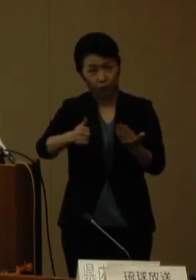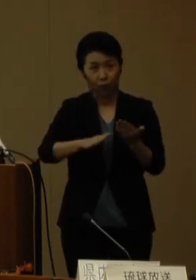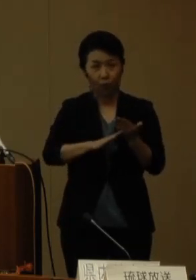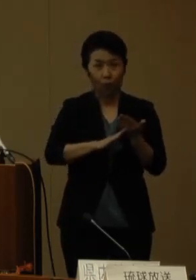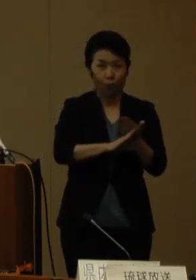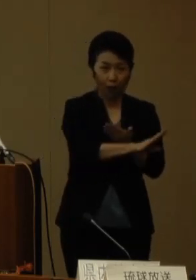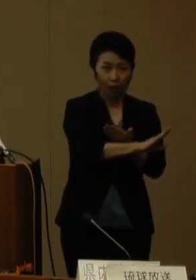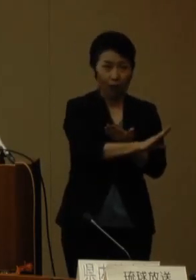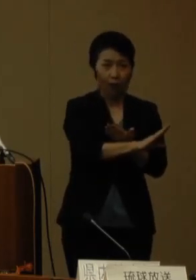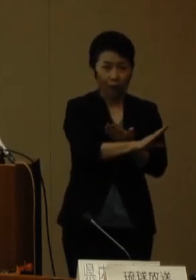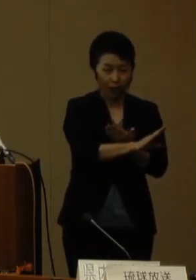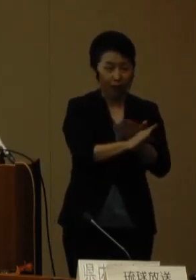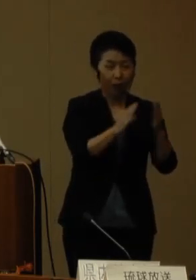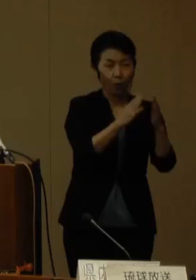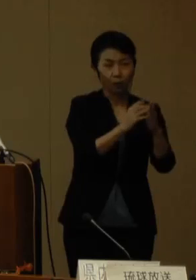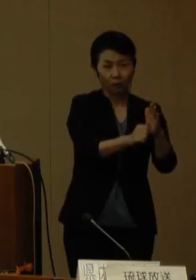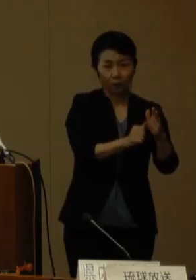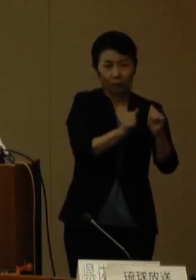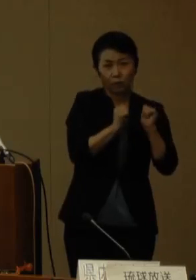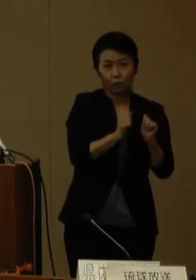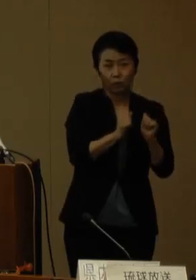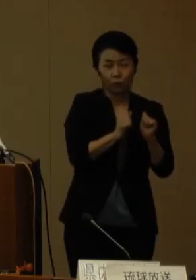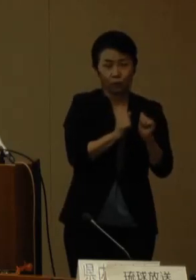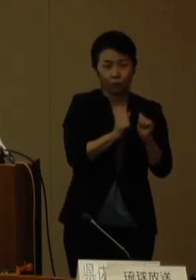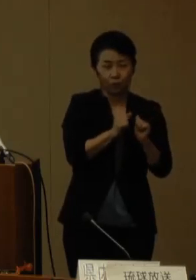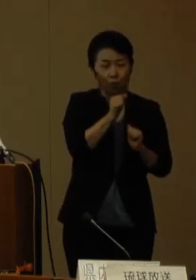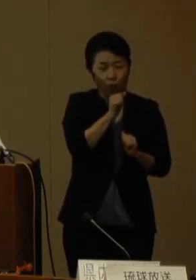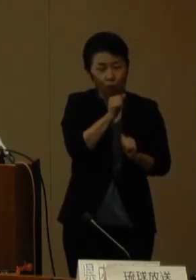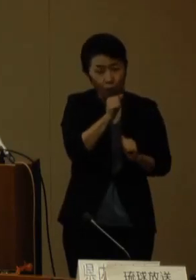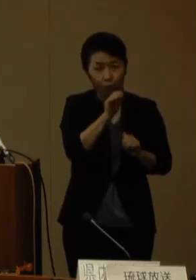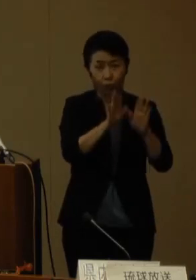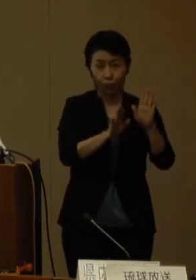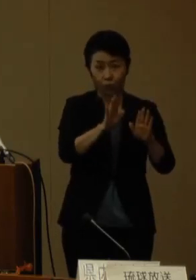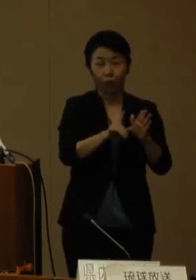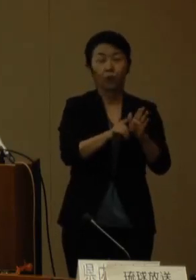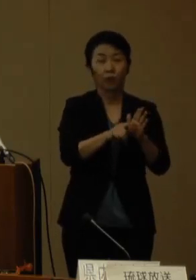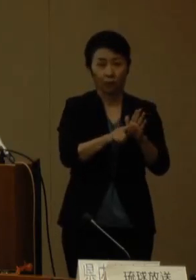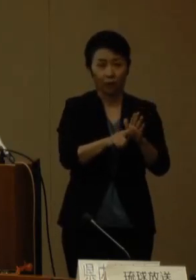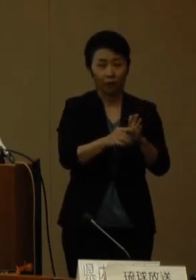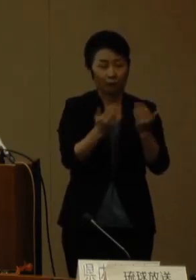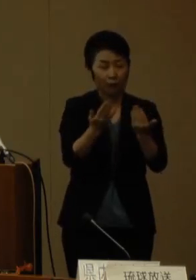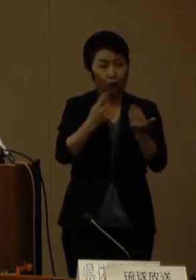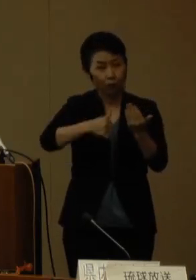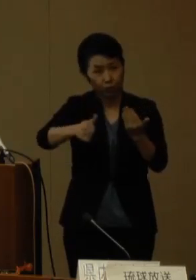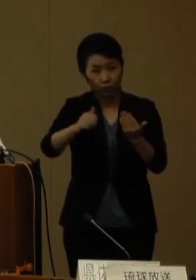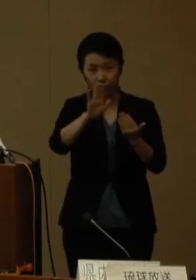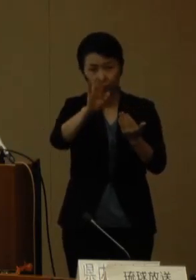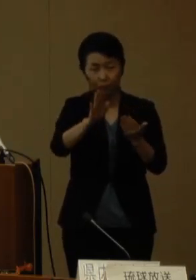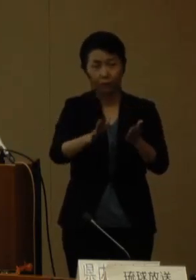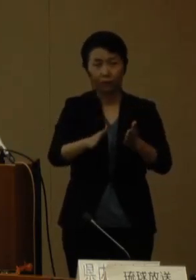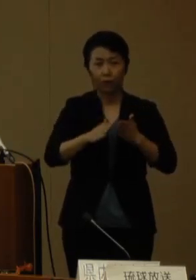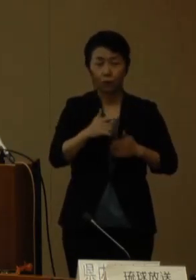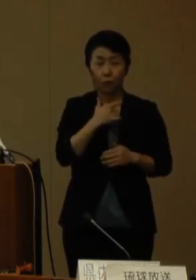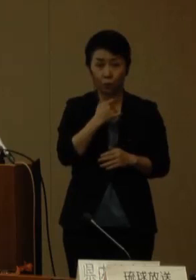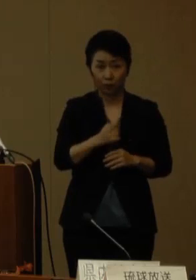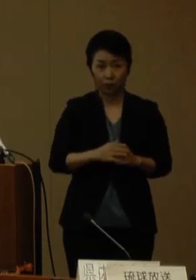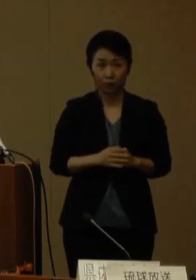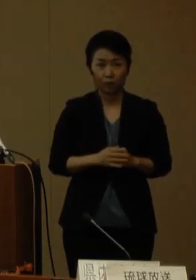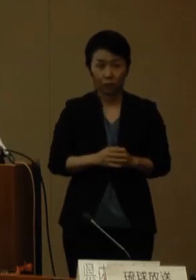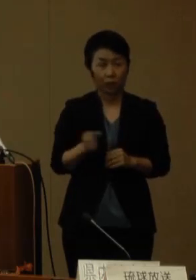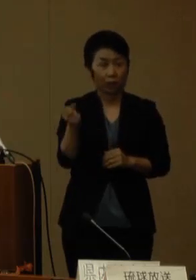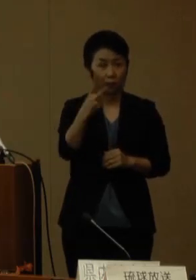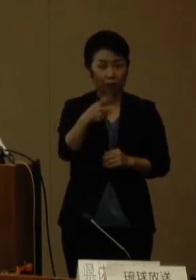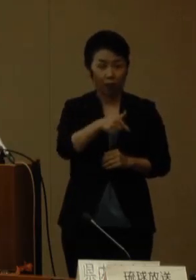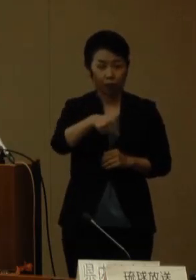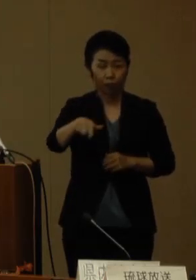徹底し、風邪症状がある場合には登校しないよう指導することもお願いします。また部活につい